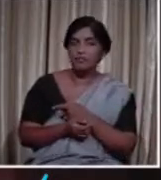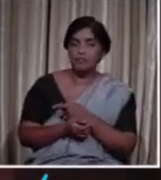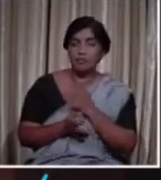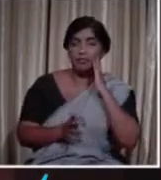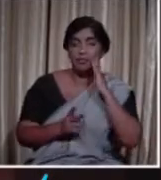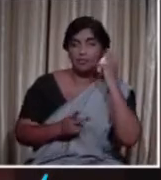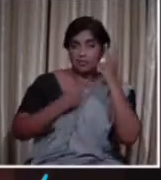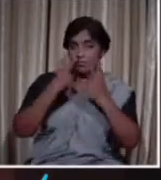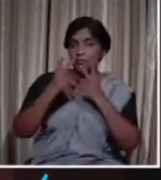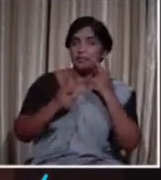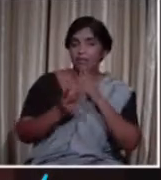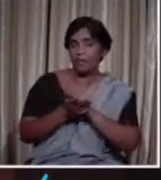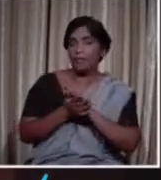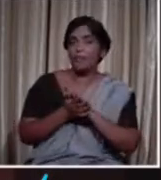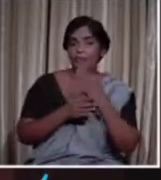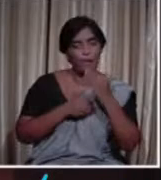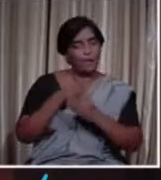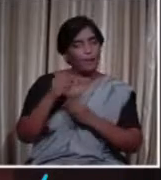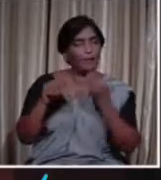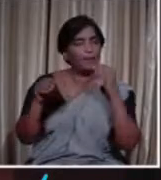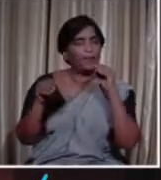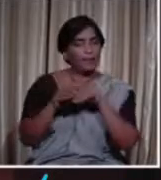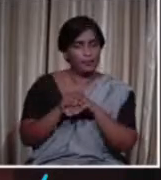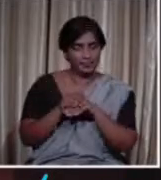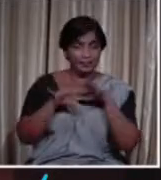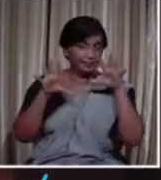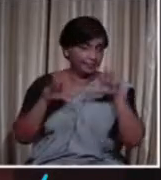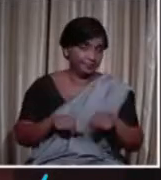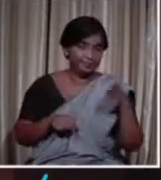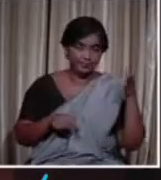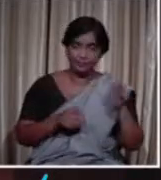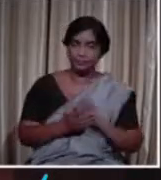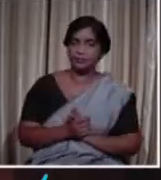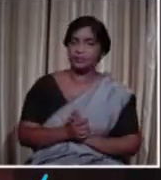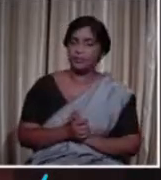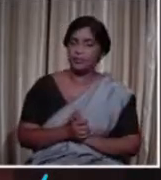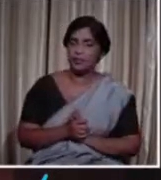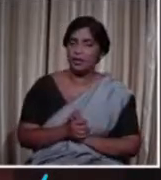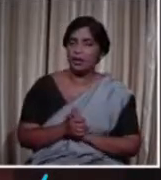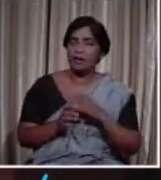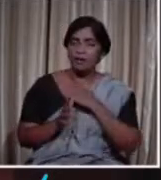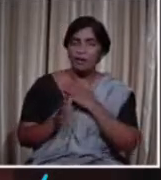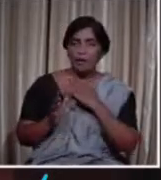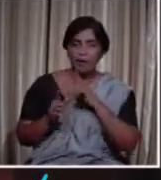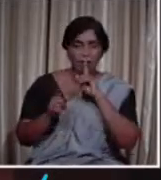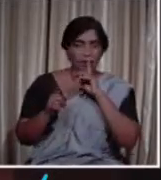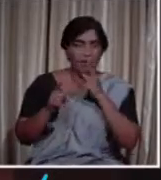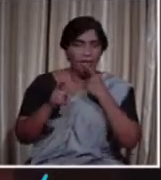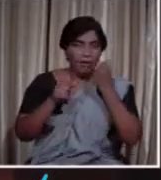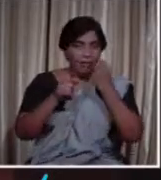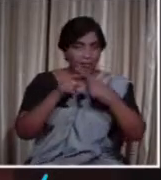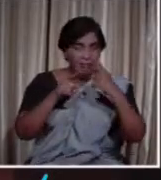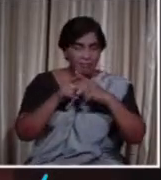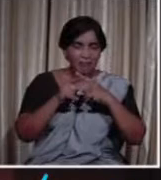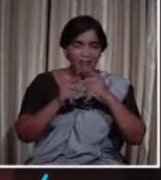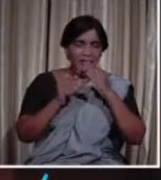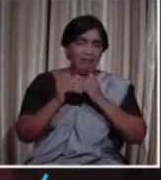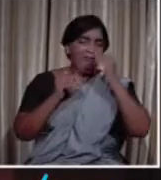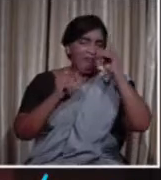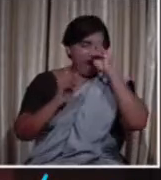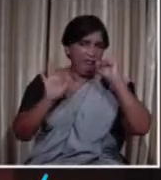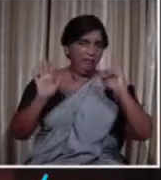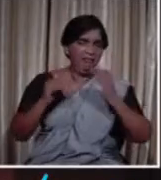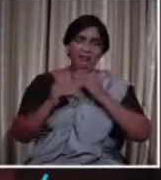සංචාරක හෝටල් කර්මාන්තේ හිමිකරුවන්. එතකොට මොරටෝරියම් එක මාස 6කින් දික් කරන කාරණාව වගේම